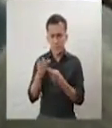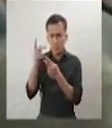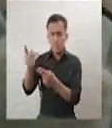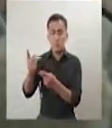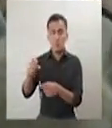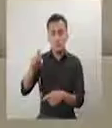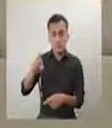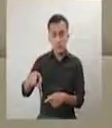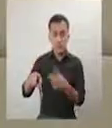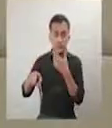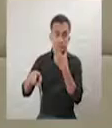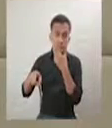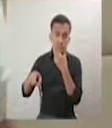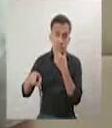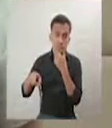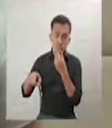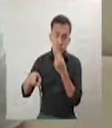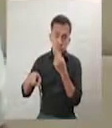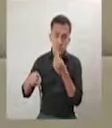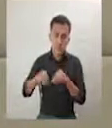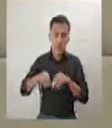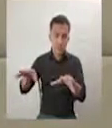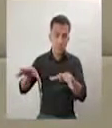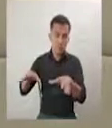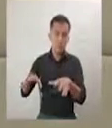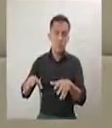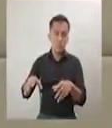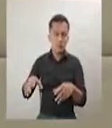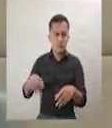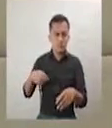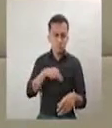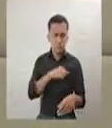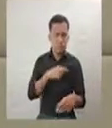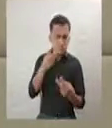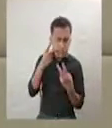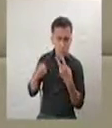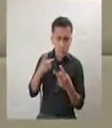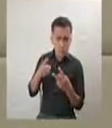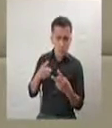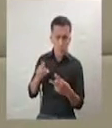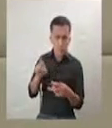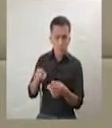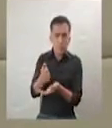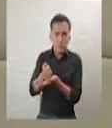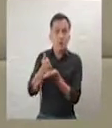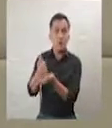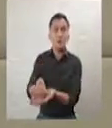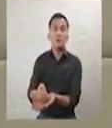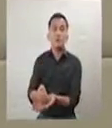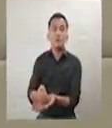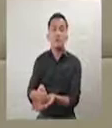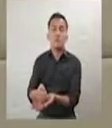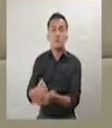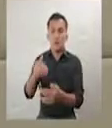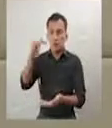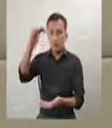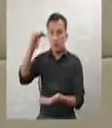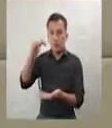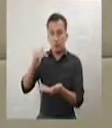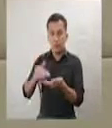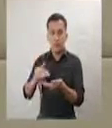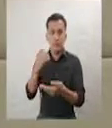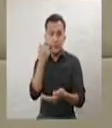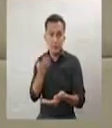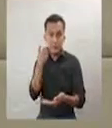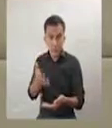proposals na dapat pong i-implementa. At tingin ho namin, ito ay makakatulong ipababa po